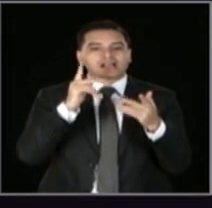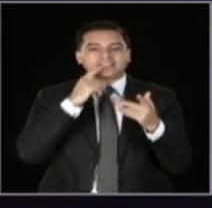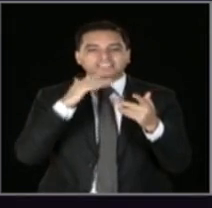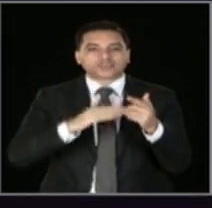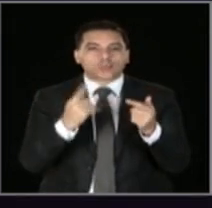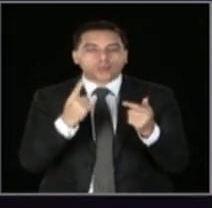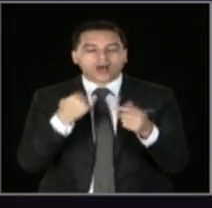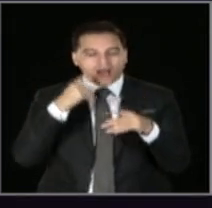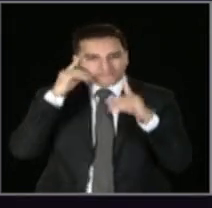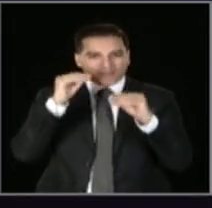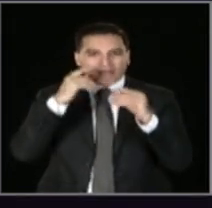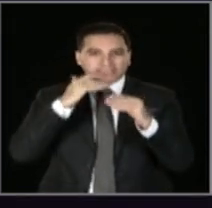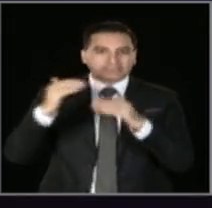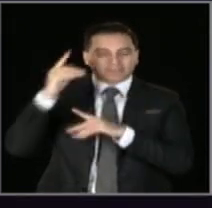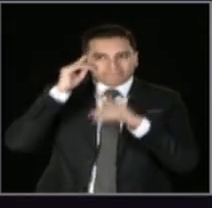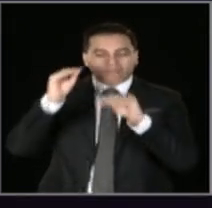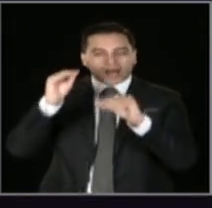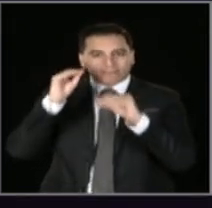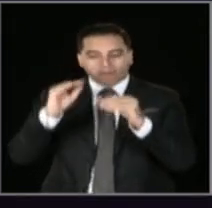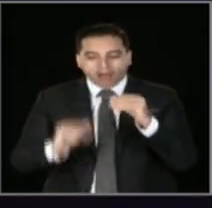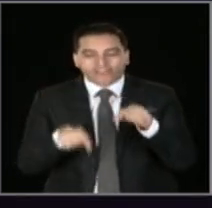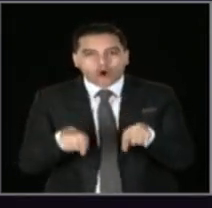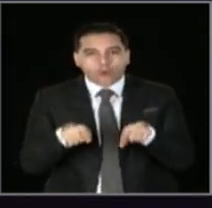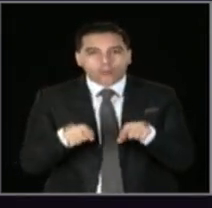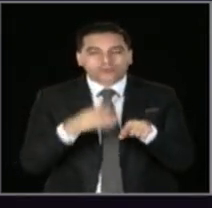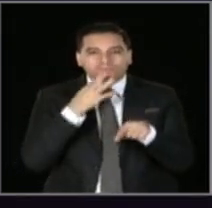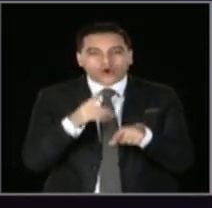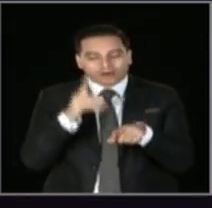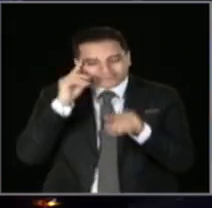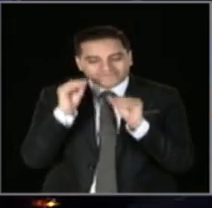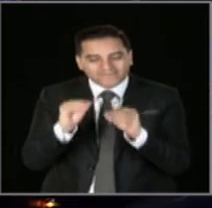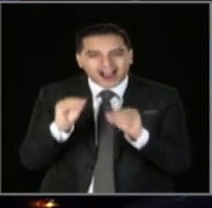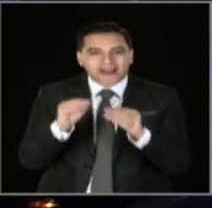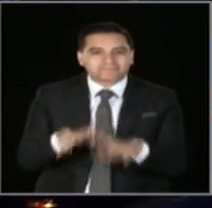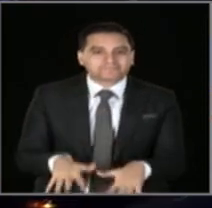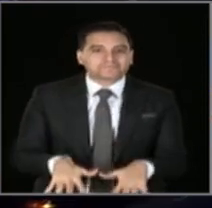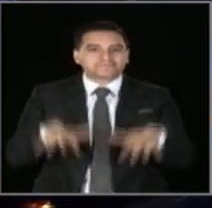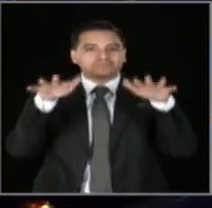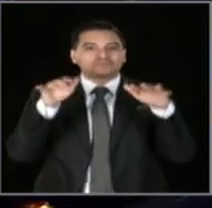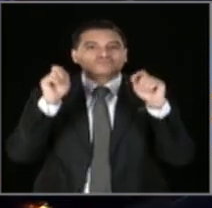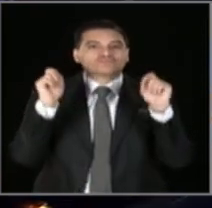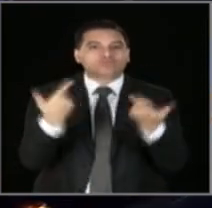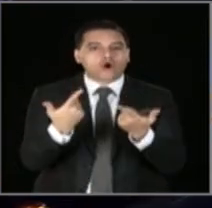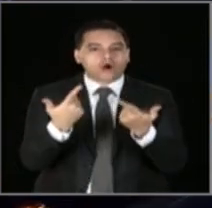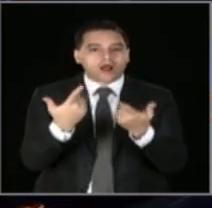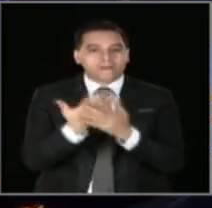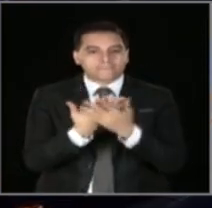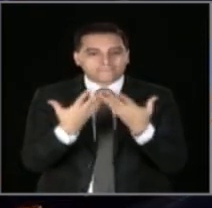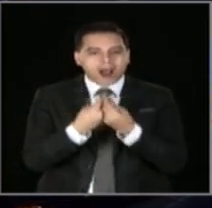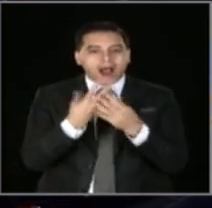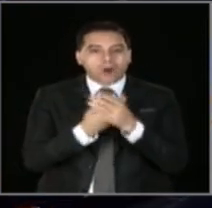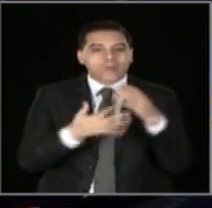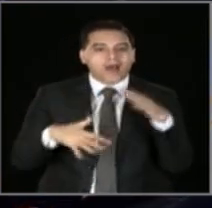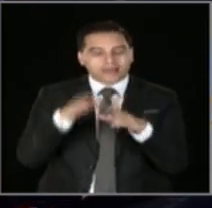مع جيل جديد ولسه بنحاول ننقل الرسالة ونوعي. طب نبتدي مع أولادنا من